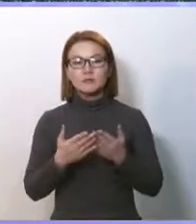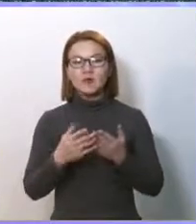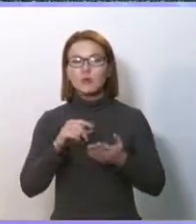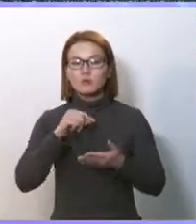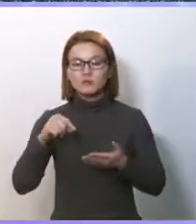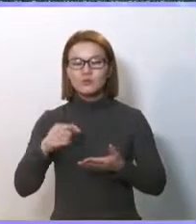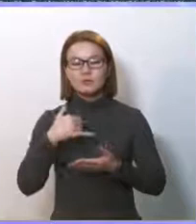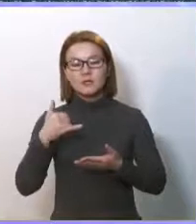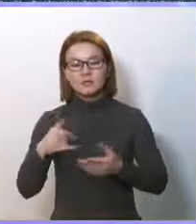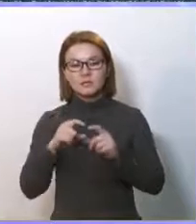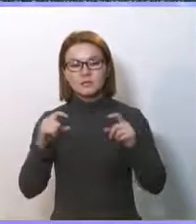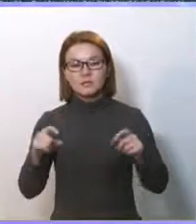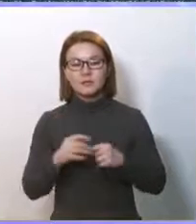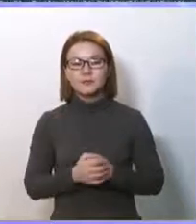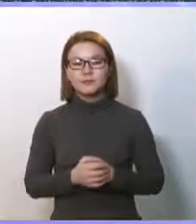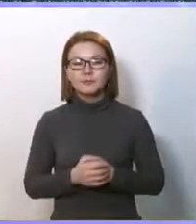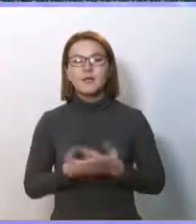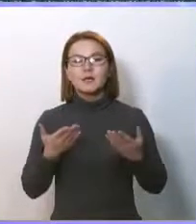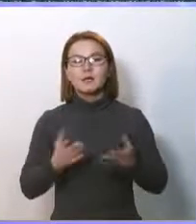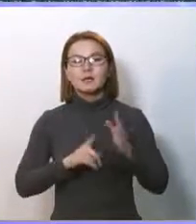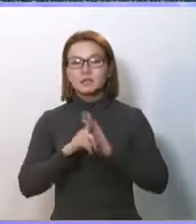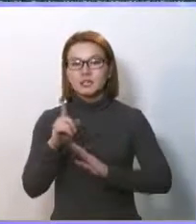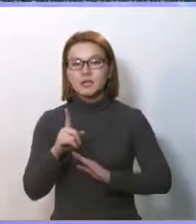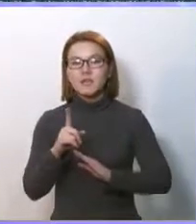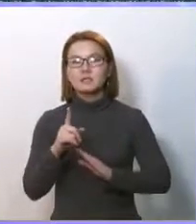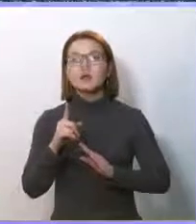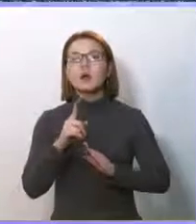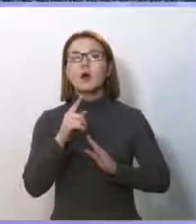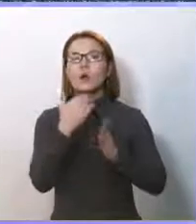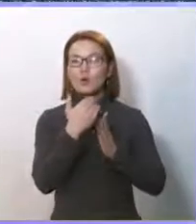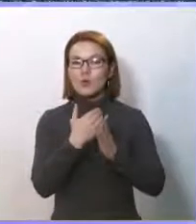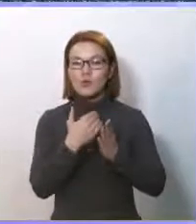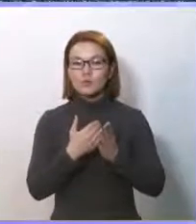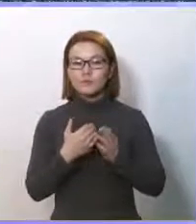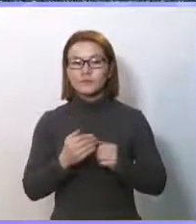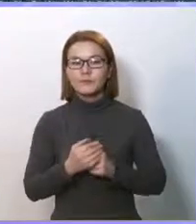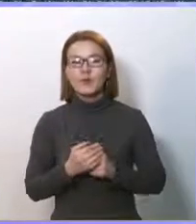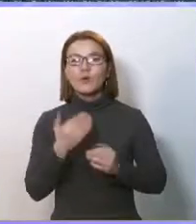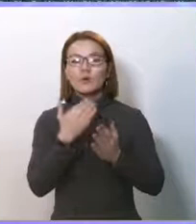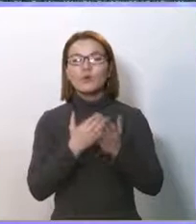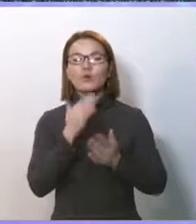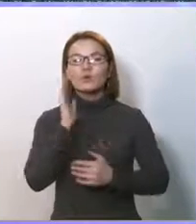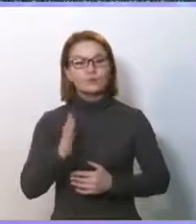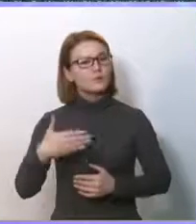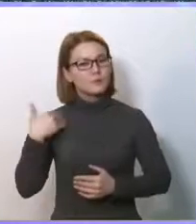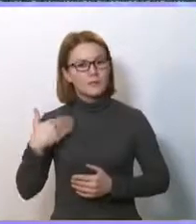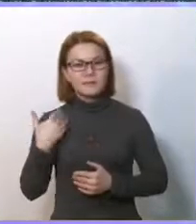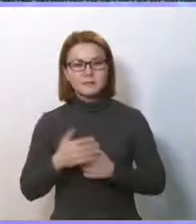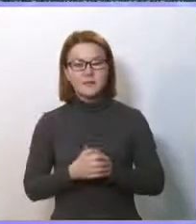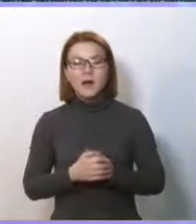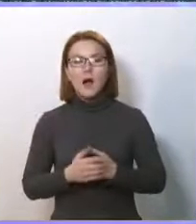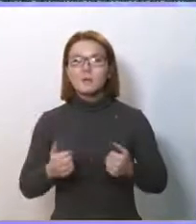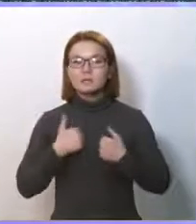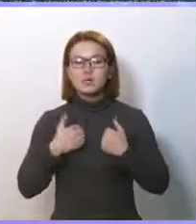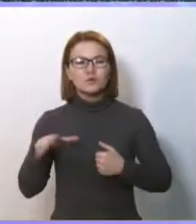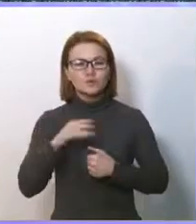линейку, карандаш. Итак, начинается урок. Он пройдет ребятам впрок. Постарайтесь